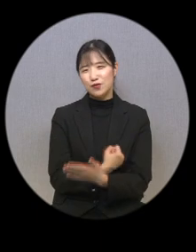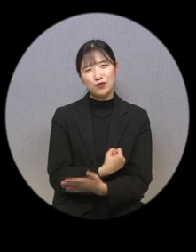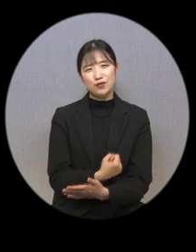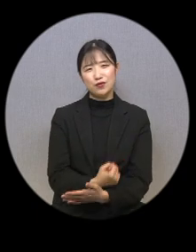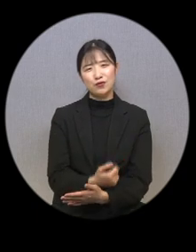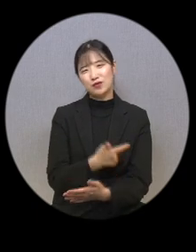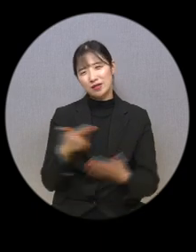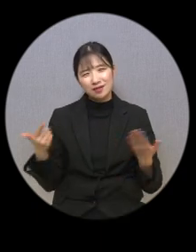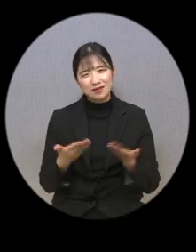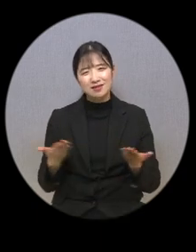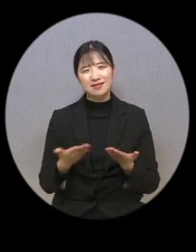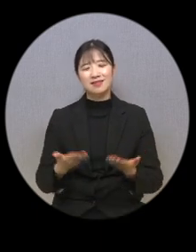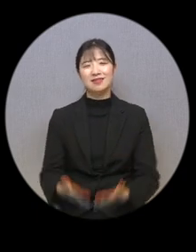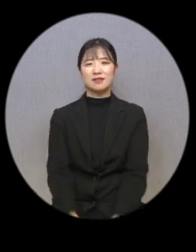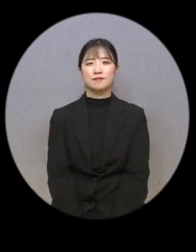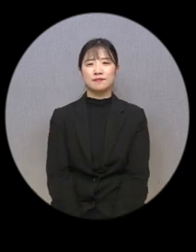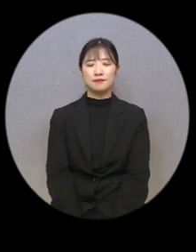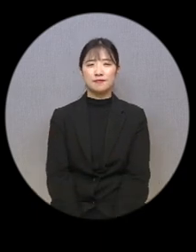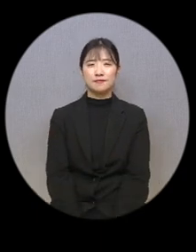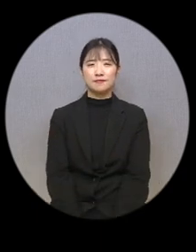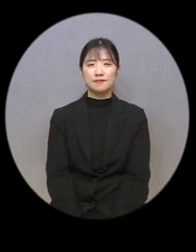큰일 났습니다.